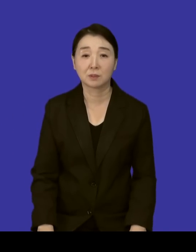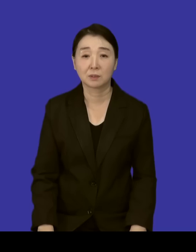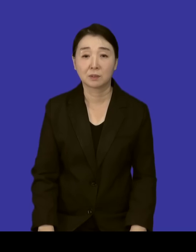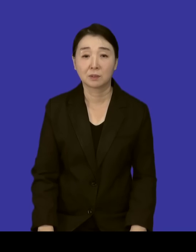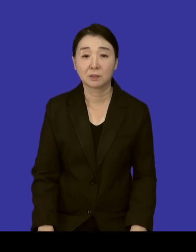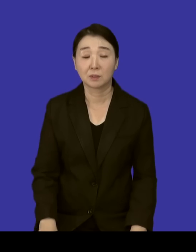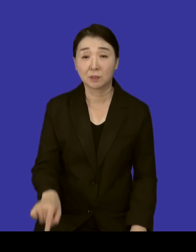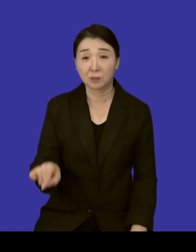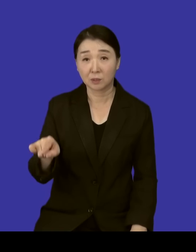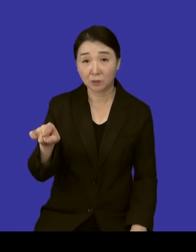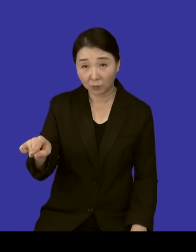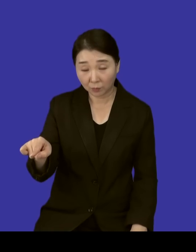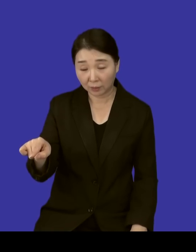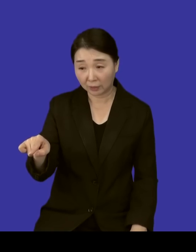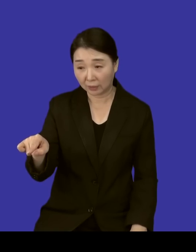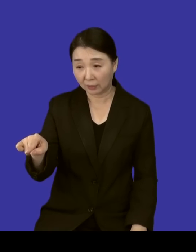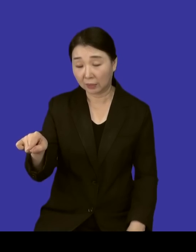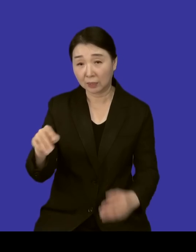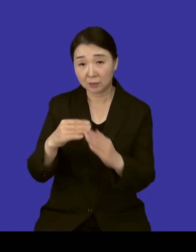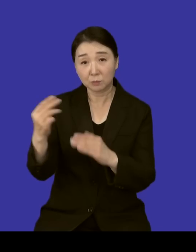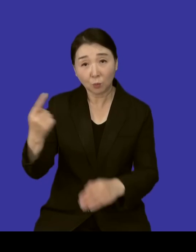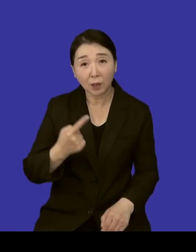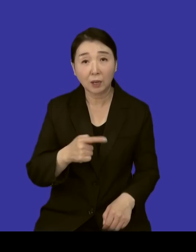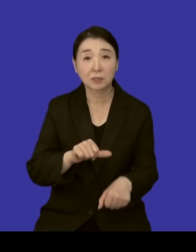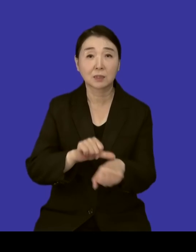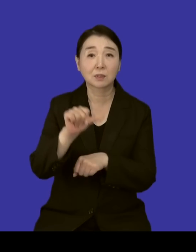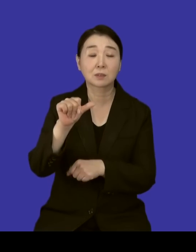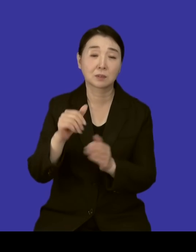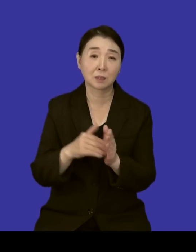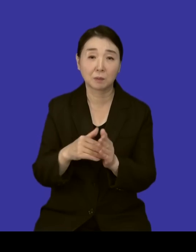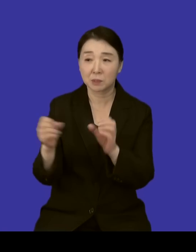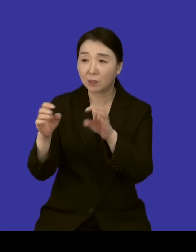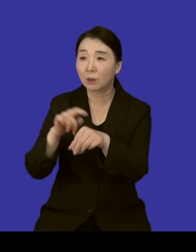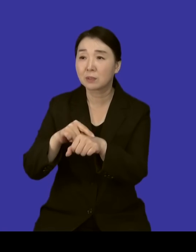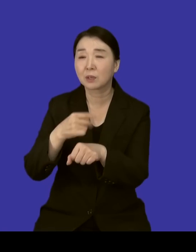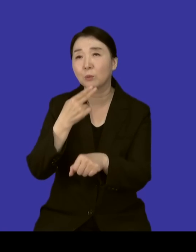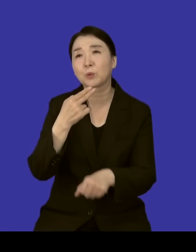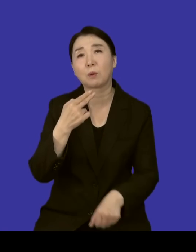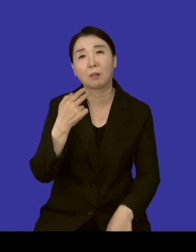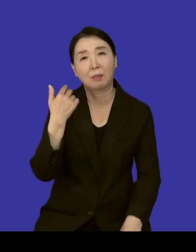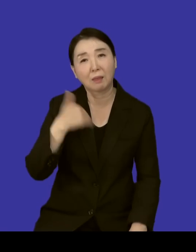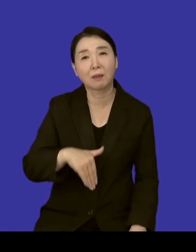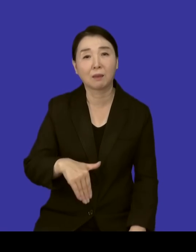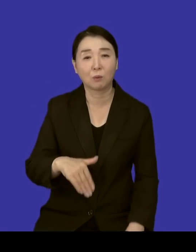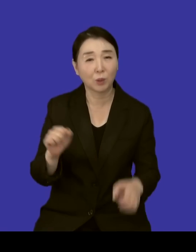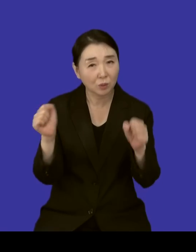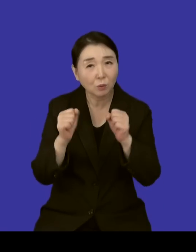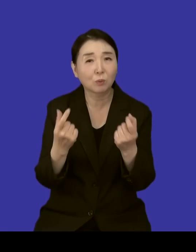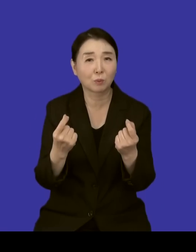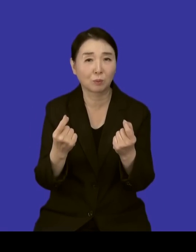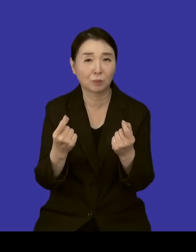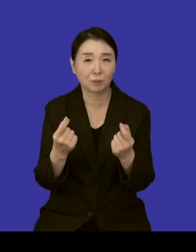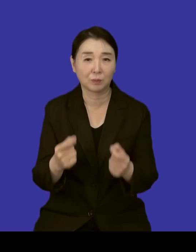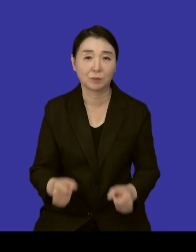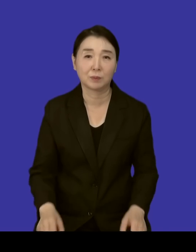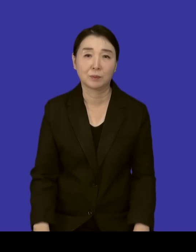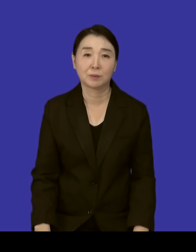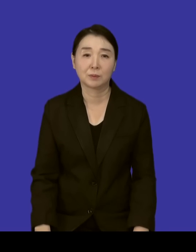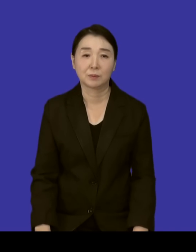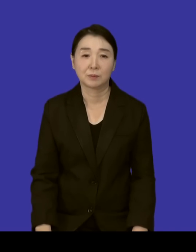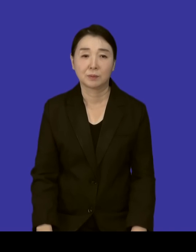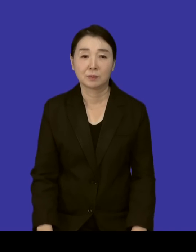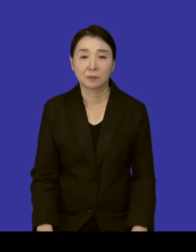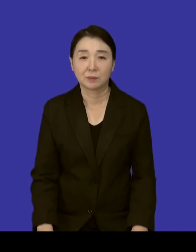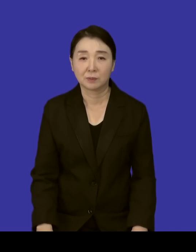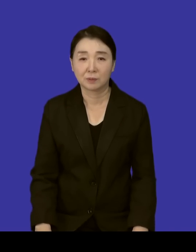집에 오면은 예. 저기 5시가 되니까 얘기할 시간도 하나도 없었잖아요. 겨울이니까. 네. 근데 제가